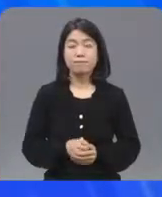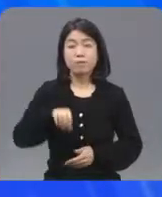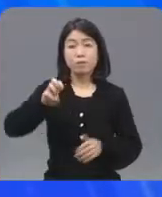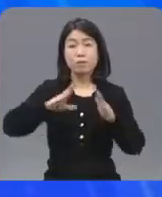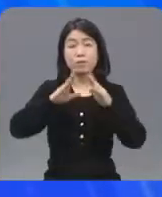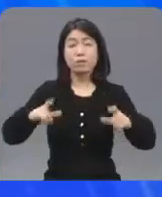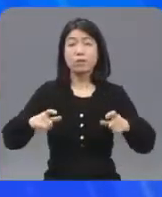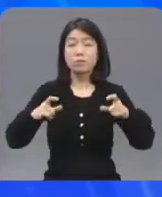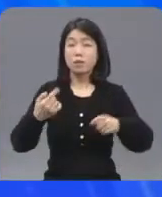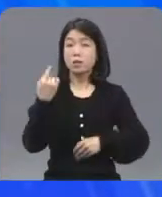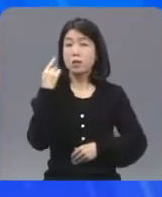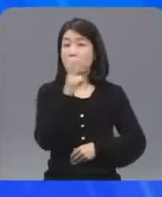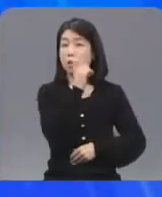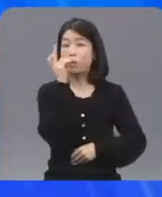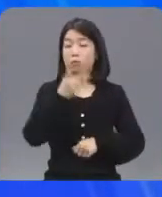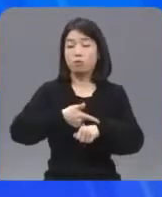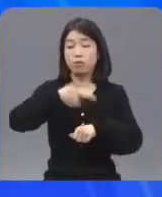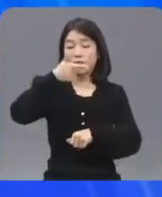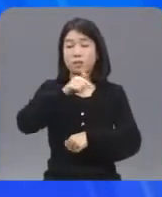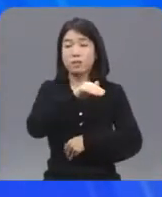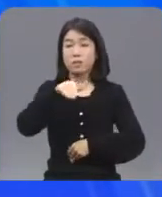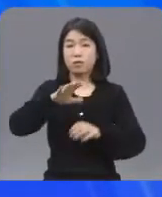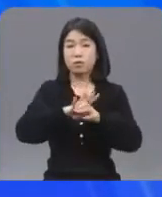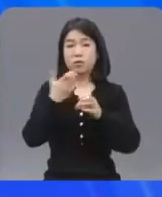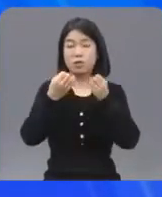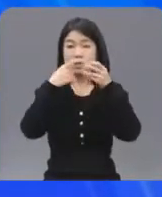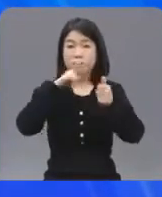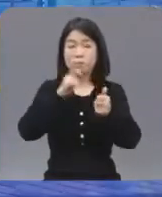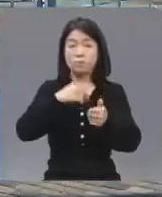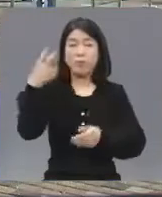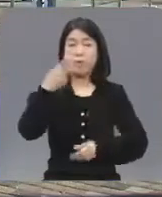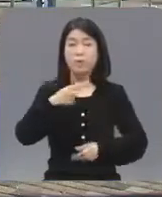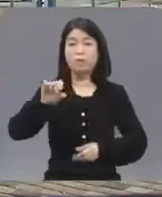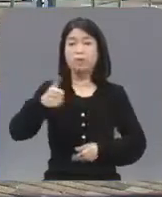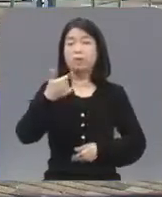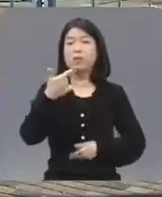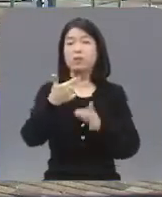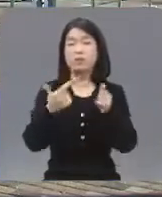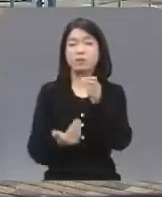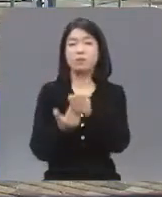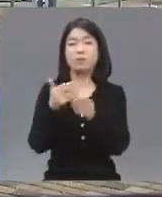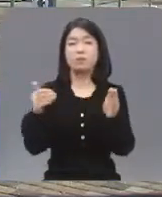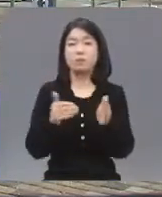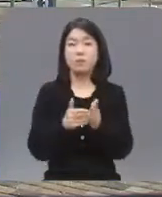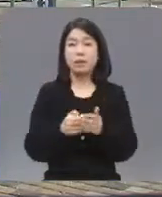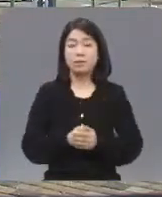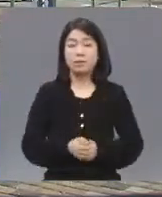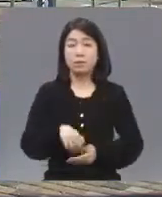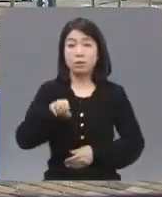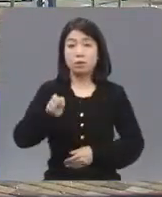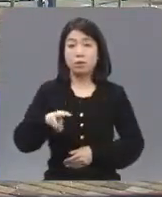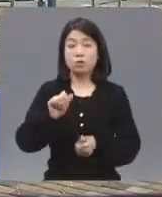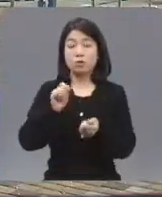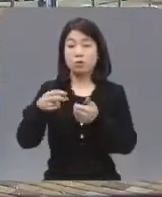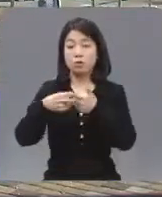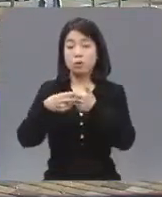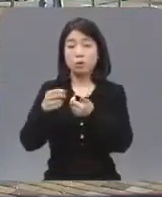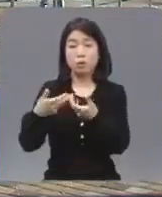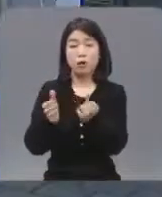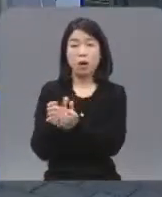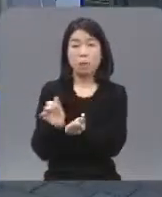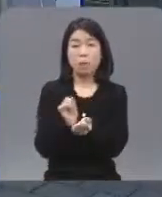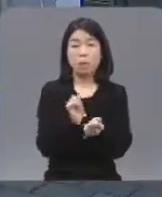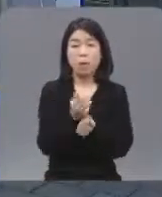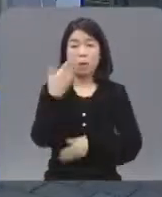광주와 전남 지역에서 어제 오후 6시를 기준으로 코로나19 신규 확진자 2,506명이 나왔습니다. 광주는 병원 집단 감염과